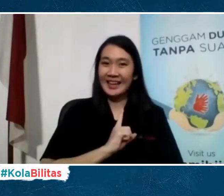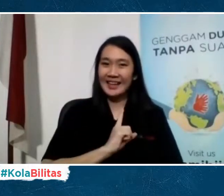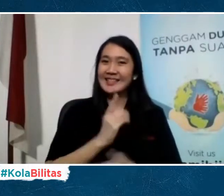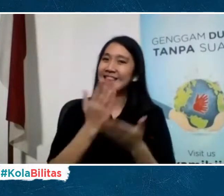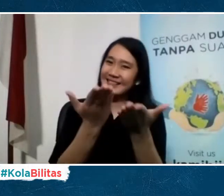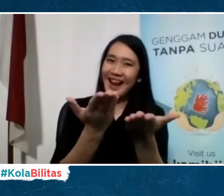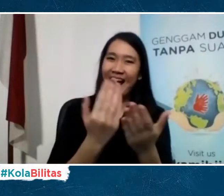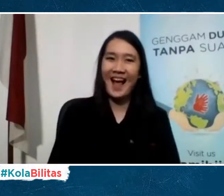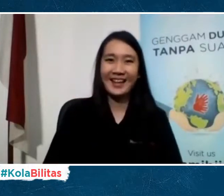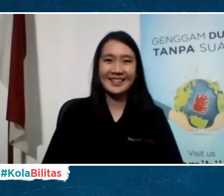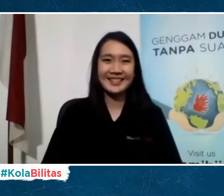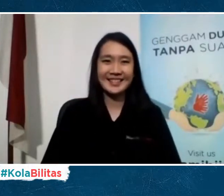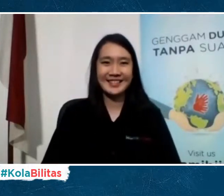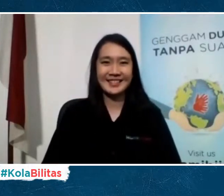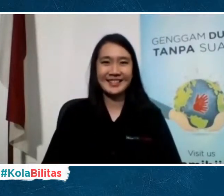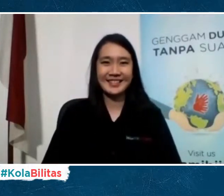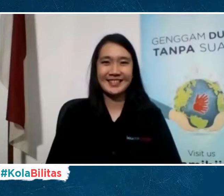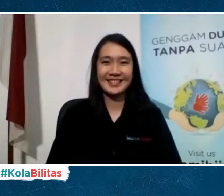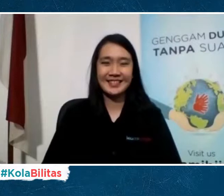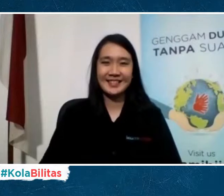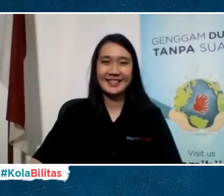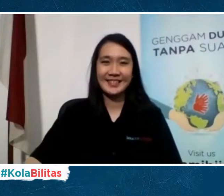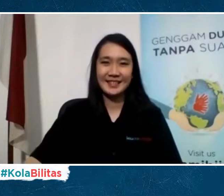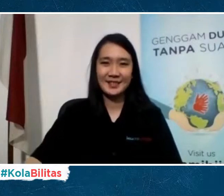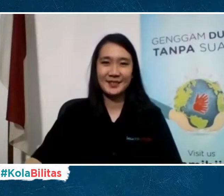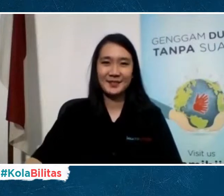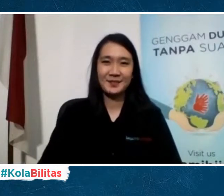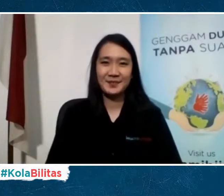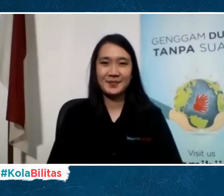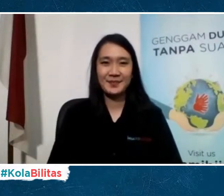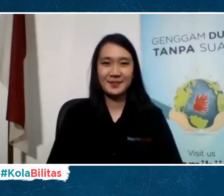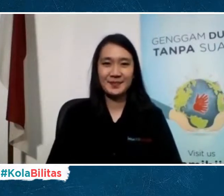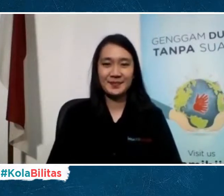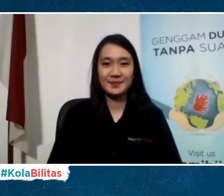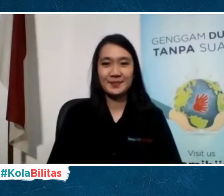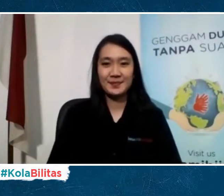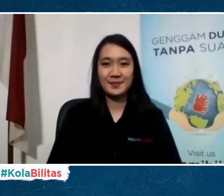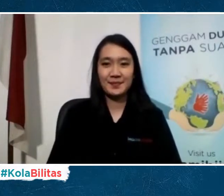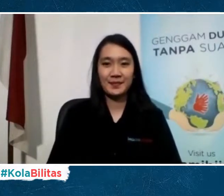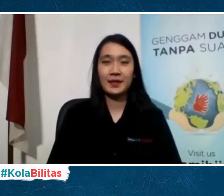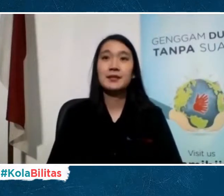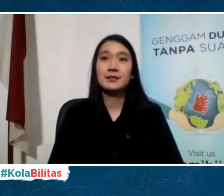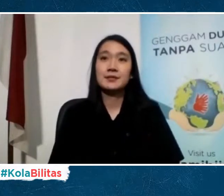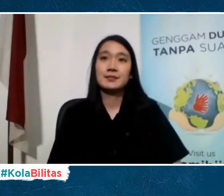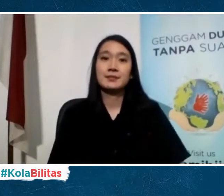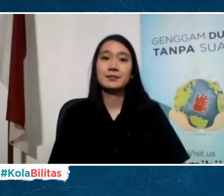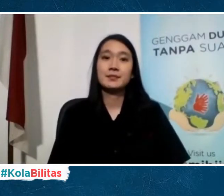boleh nggak saya perkenalkan diri? Boleh perkenalkan diri Anda?